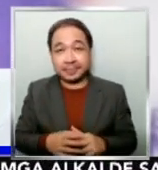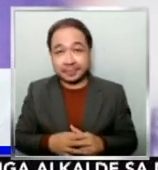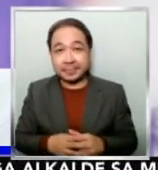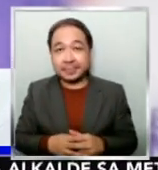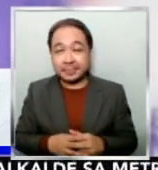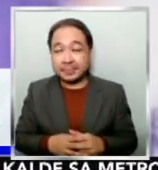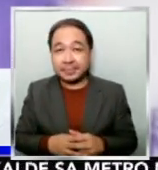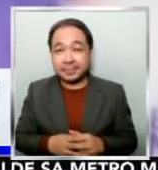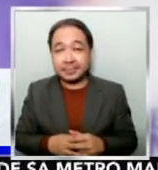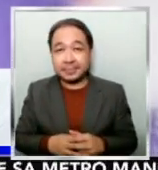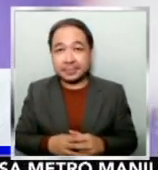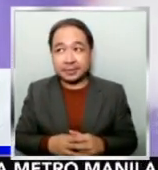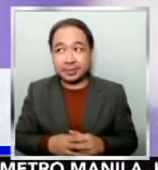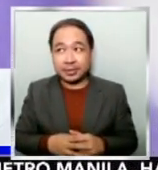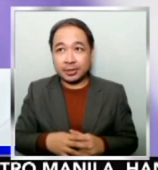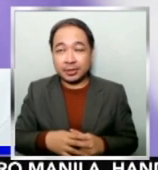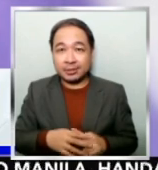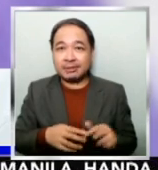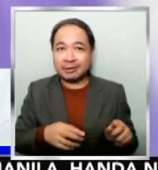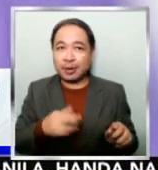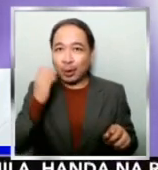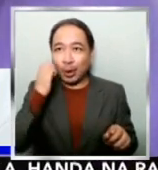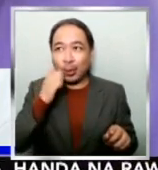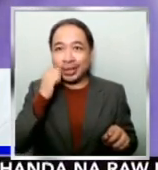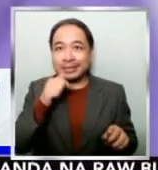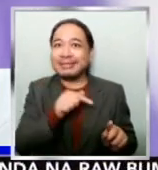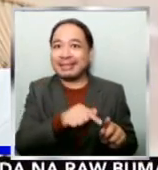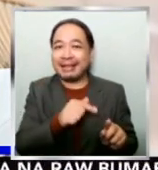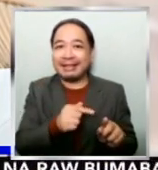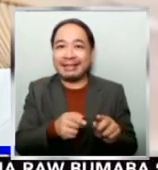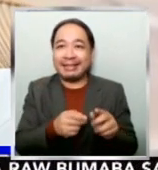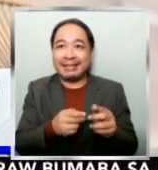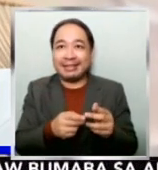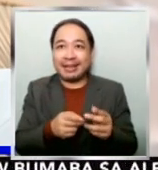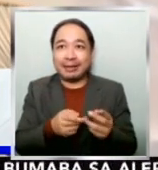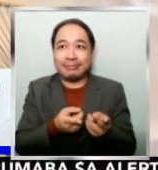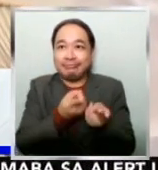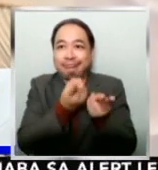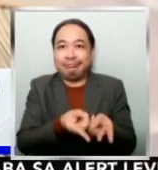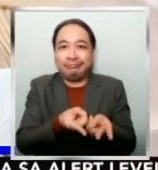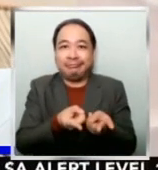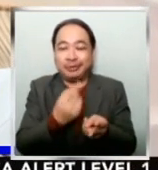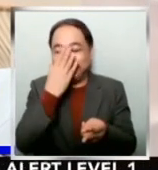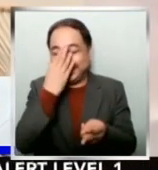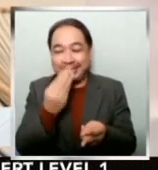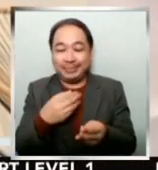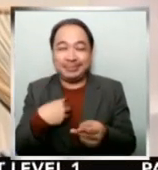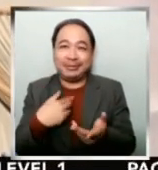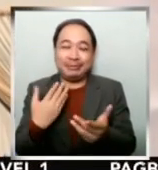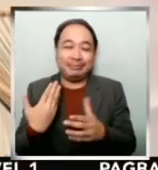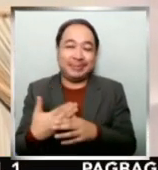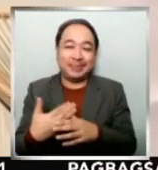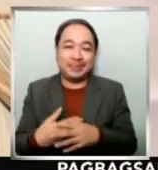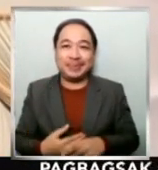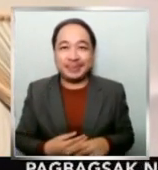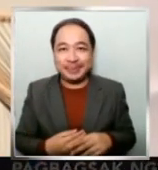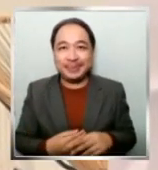parating katabi namin matulog eh. Ay, Nelson Canlas, updated sa Showbiz Happenings.